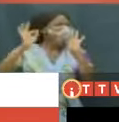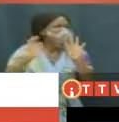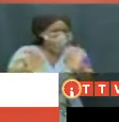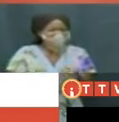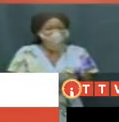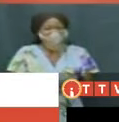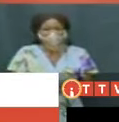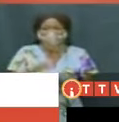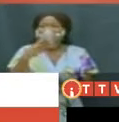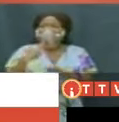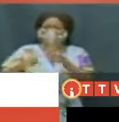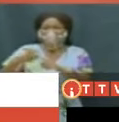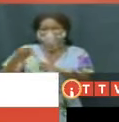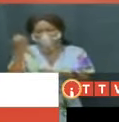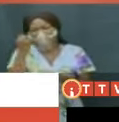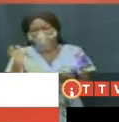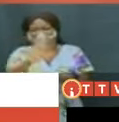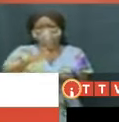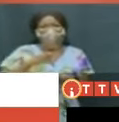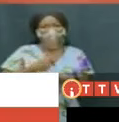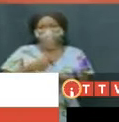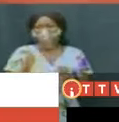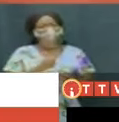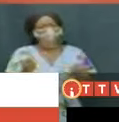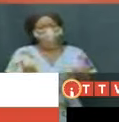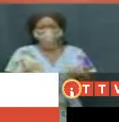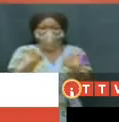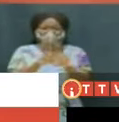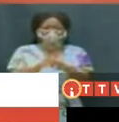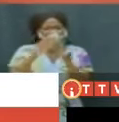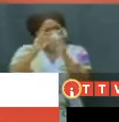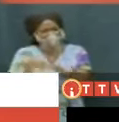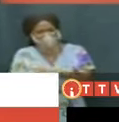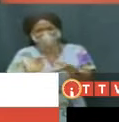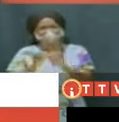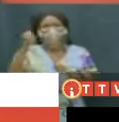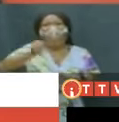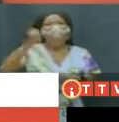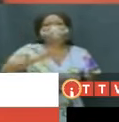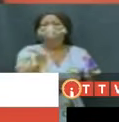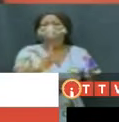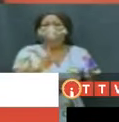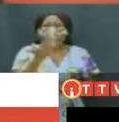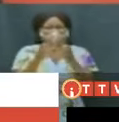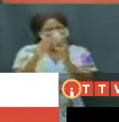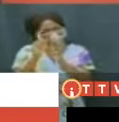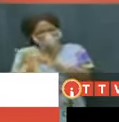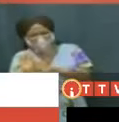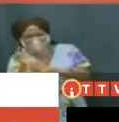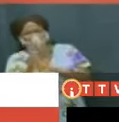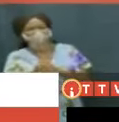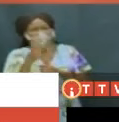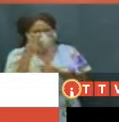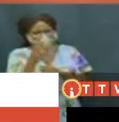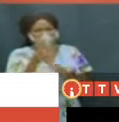sadwalirana kumwalira sapanga mariheso kuti ndingomwalira pang'ono ndione kuti zimakhala bwanji ayi utha